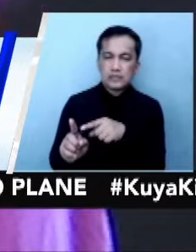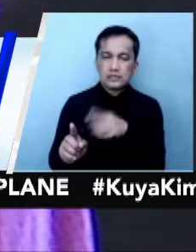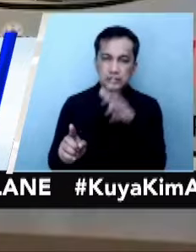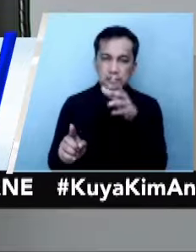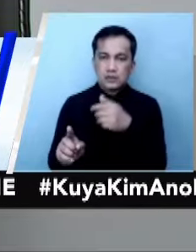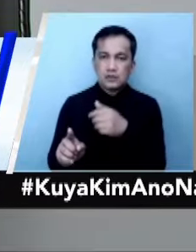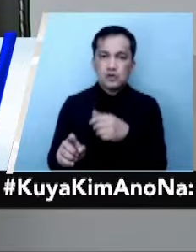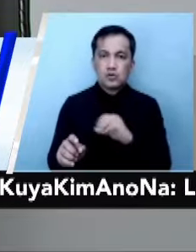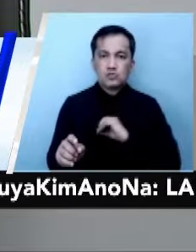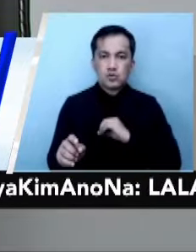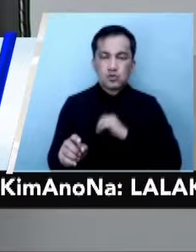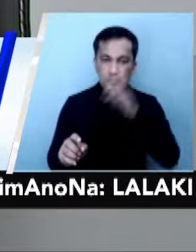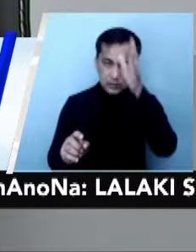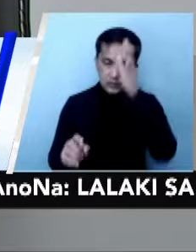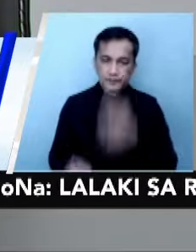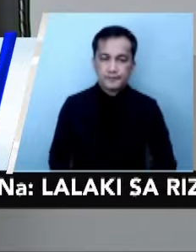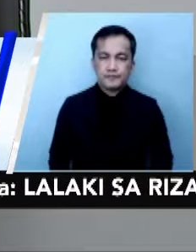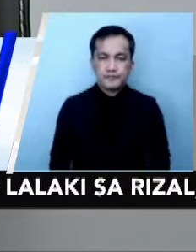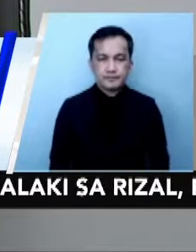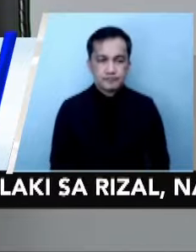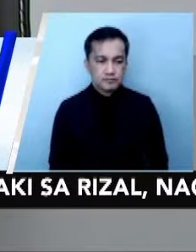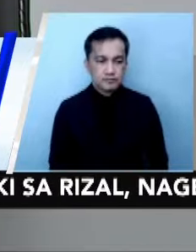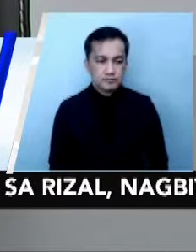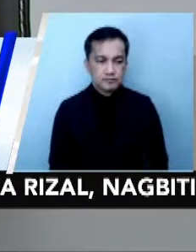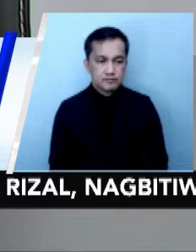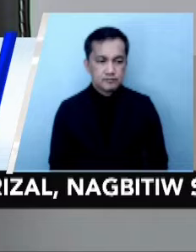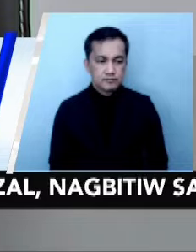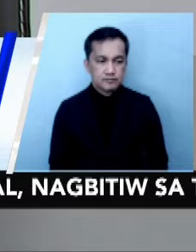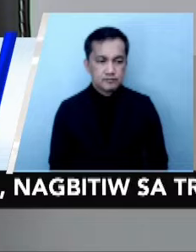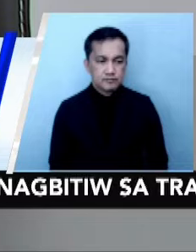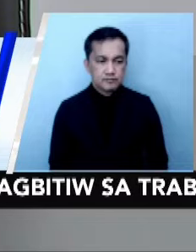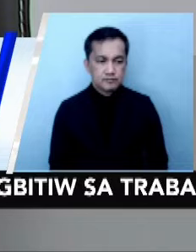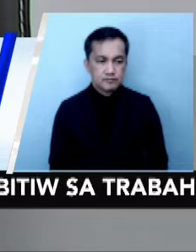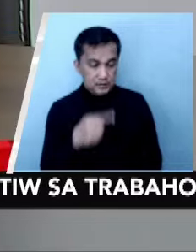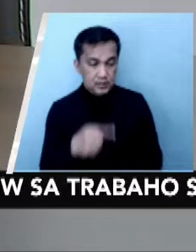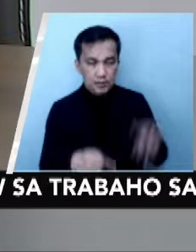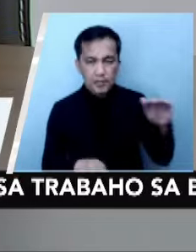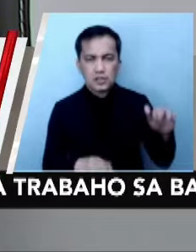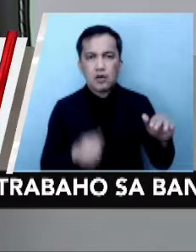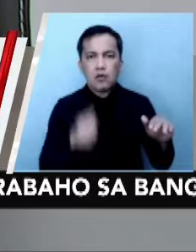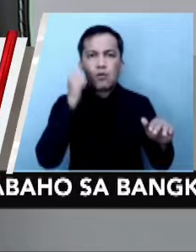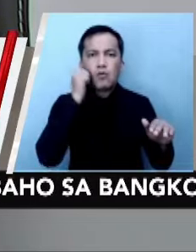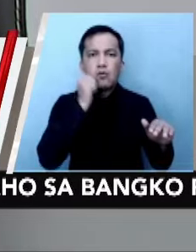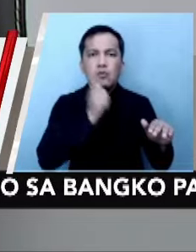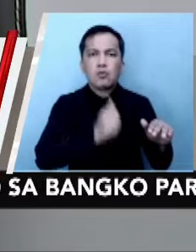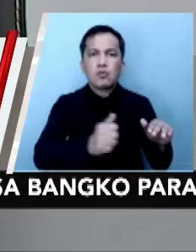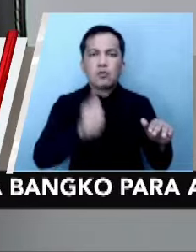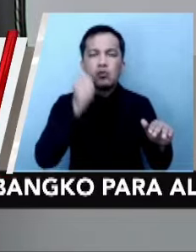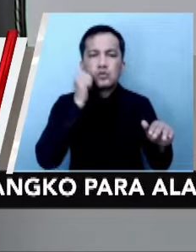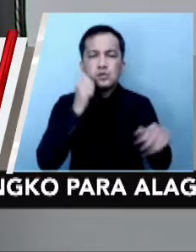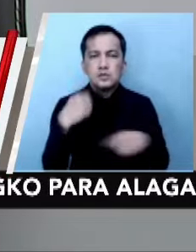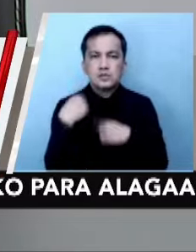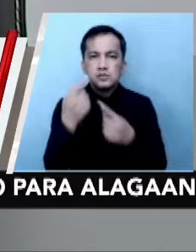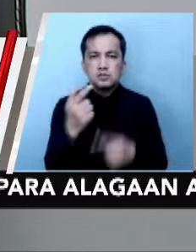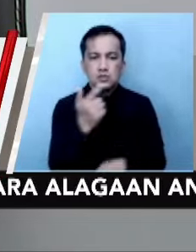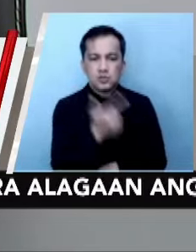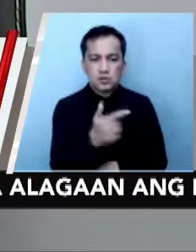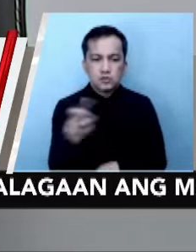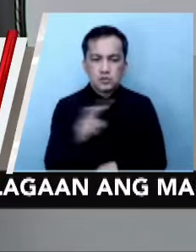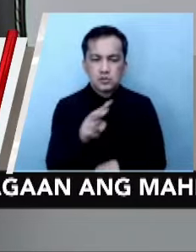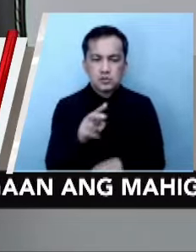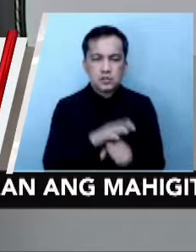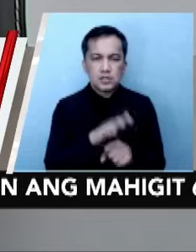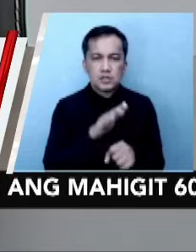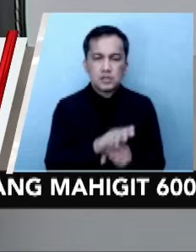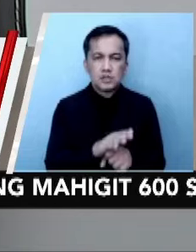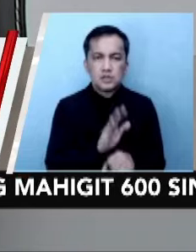ama. Ang sabi ng bata, halos araw-araw daw since 2022 siya ginagahasa ng kanyang